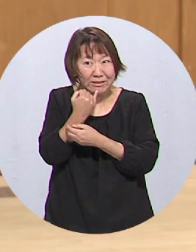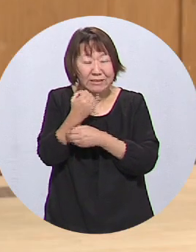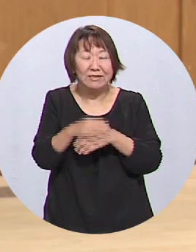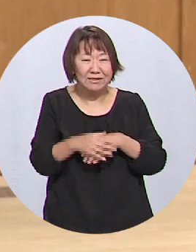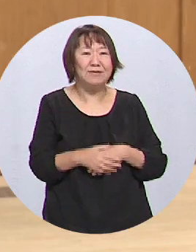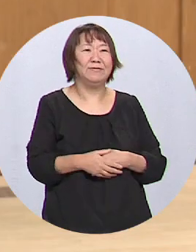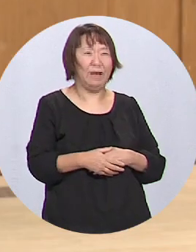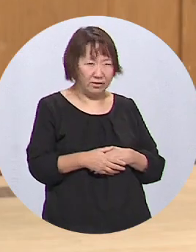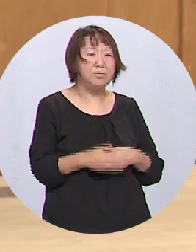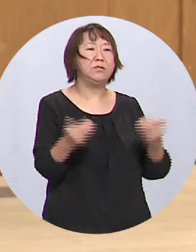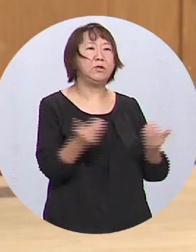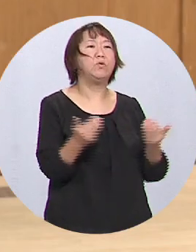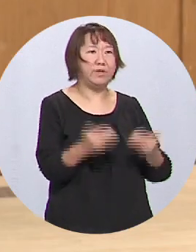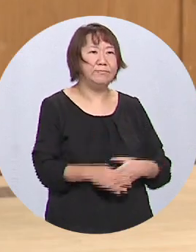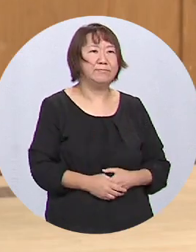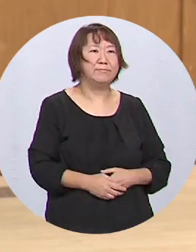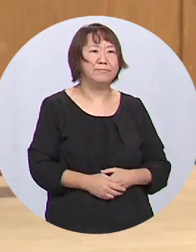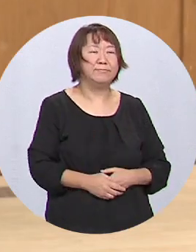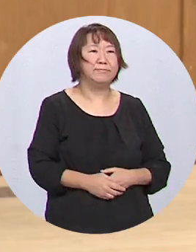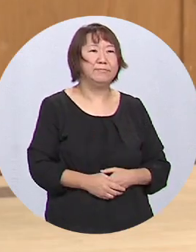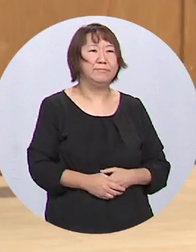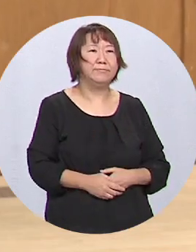はい、 仕事です